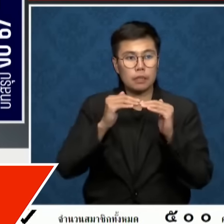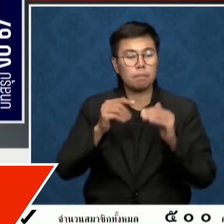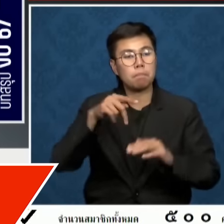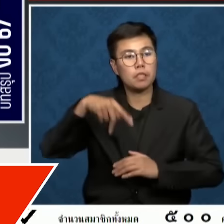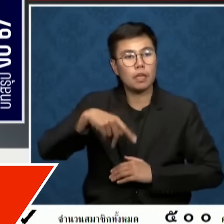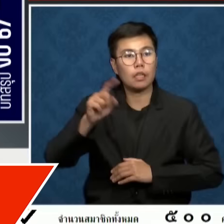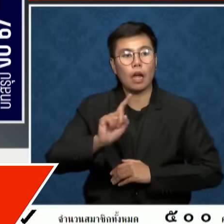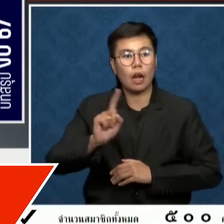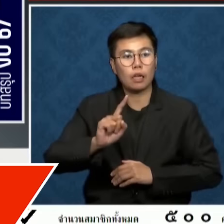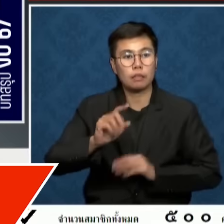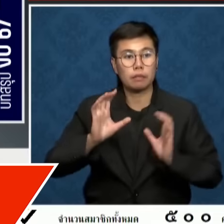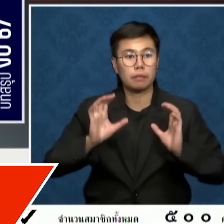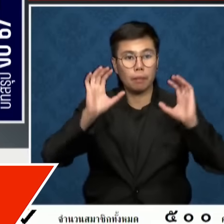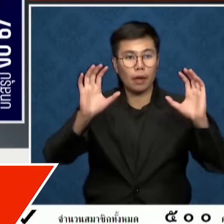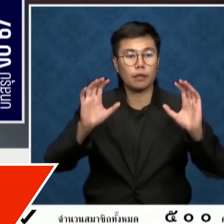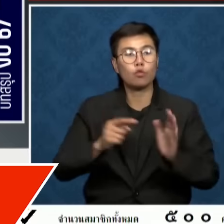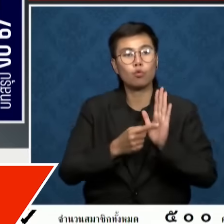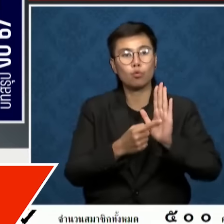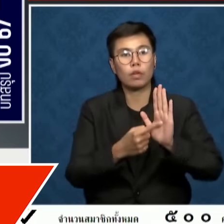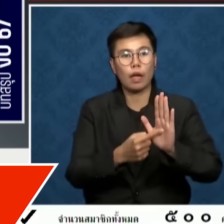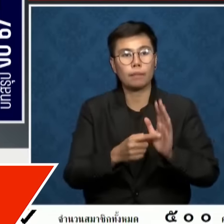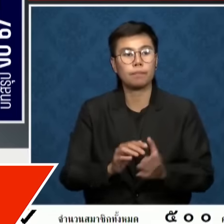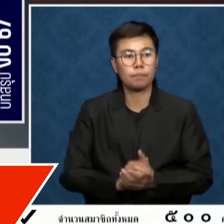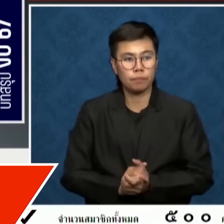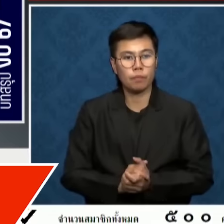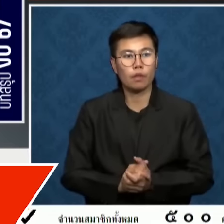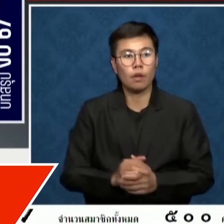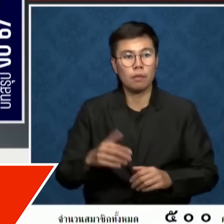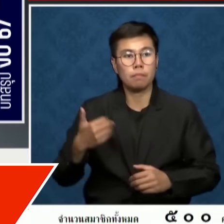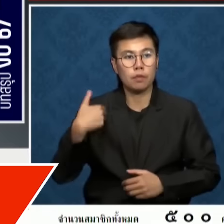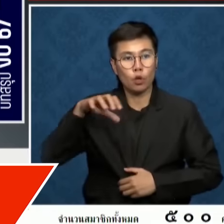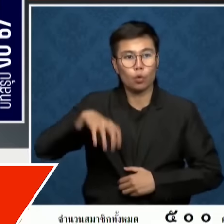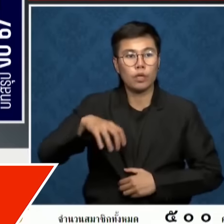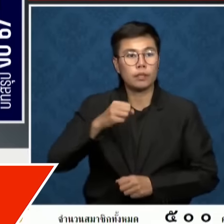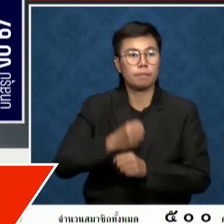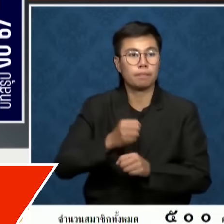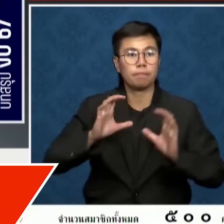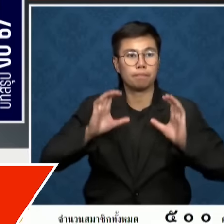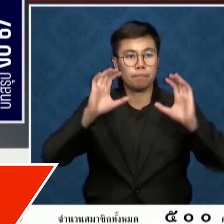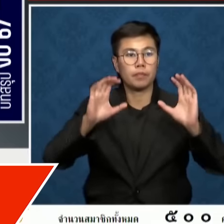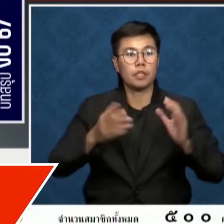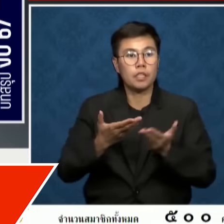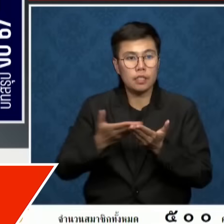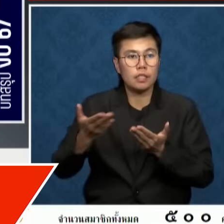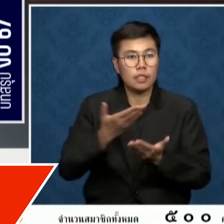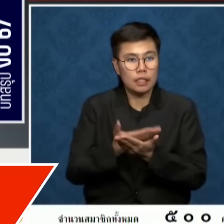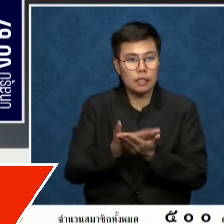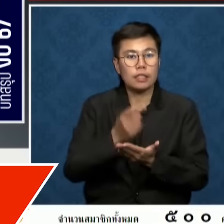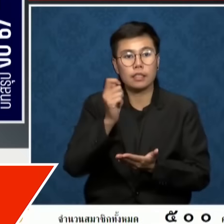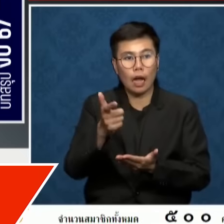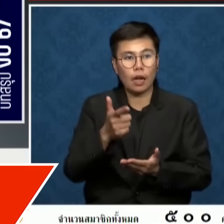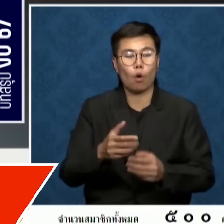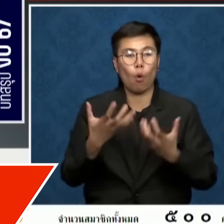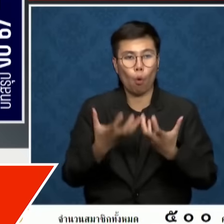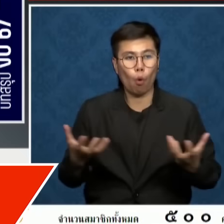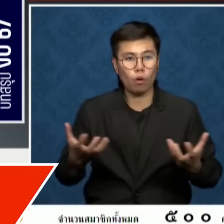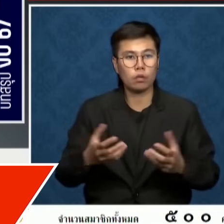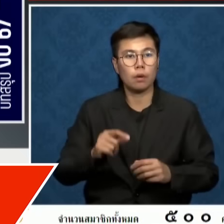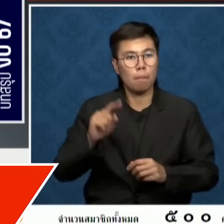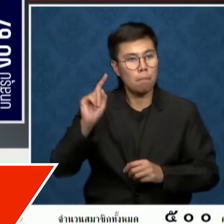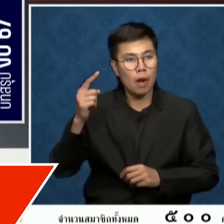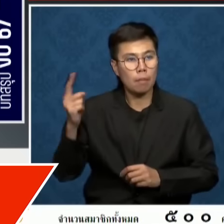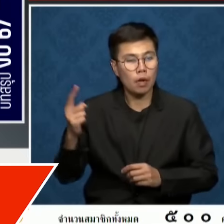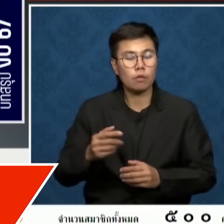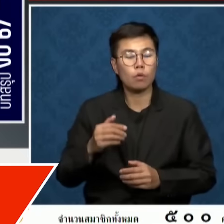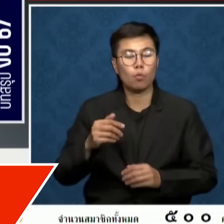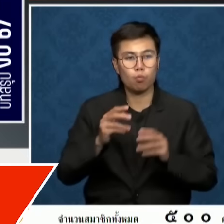อะไรของจักรับ้างทฉจะยกตวอย่างให้ฝังค่ะหนวยงานรัด สามารถจัดซื้อจัดจ้างสินค้านวัตกรรมด้